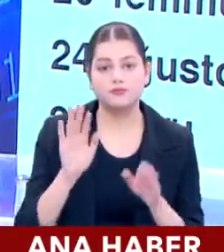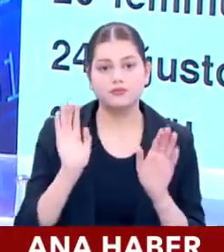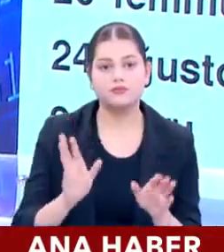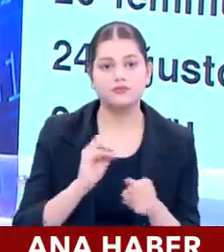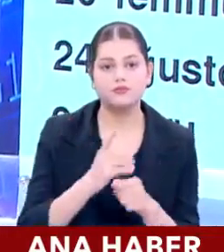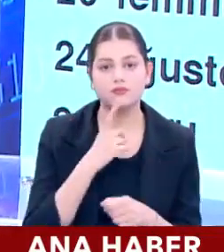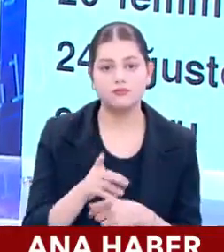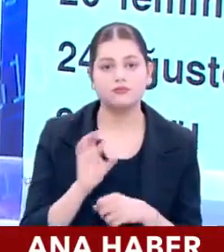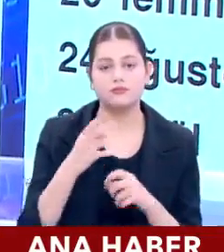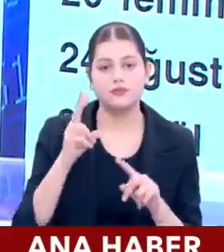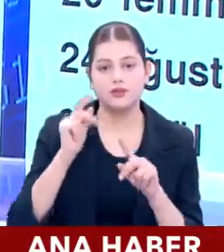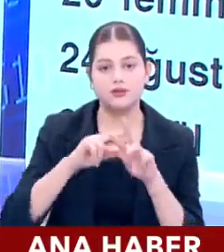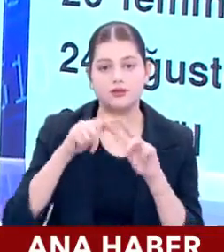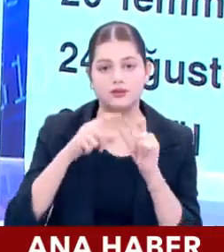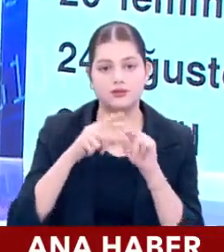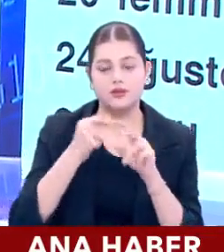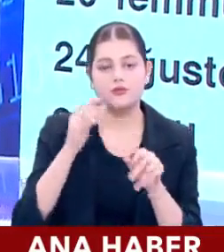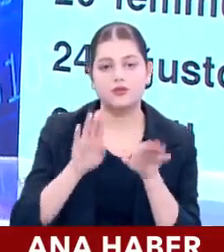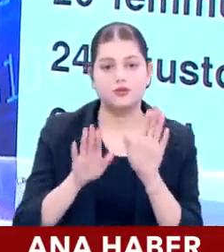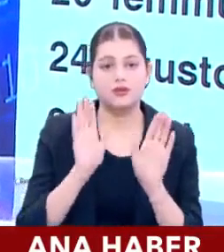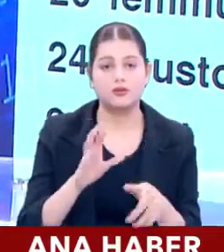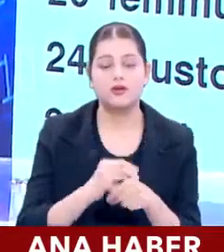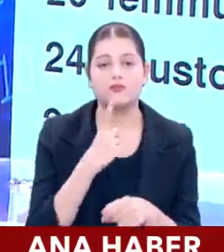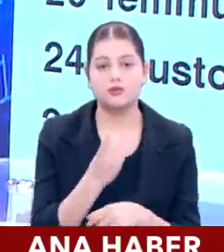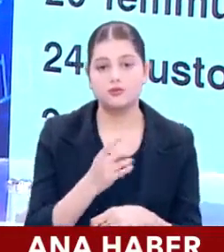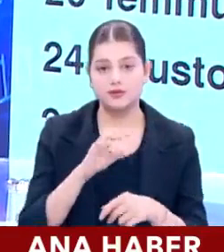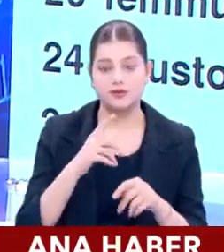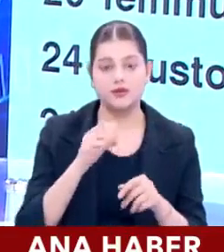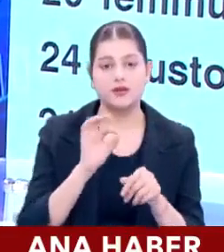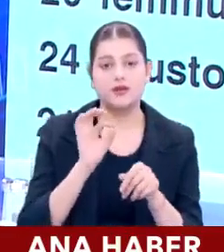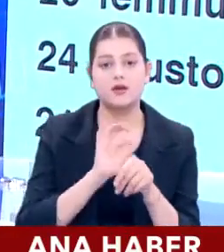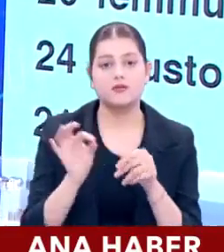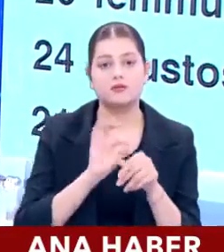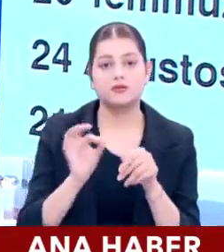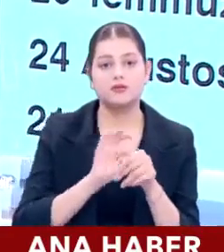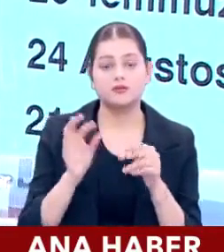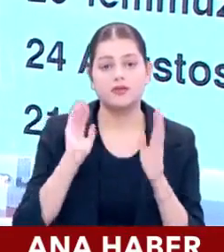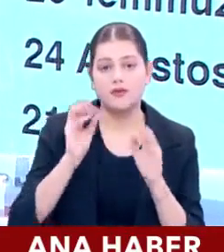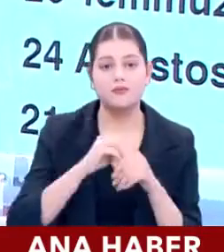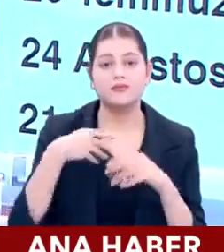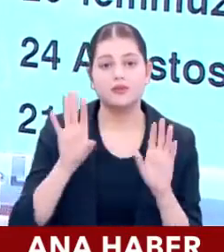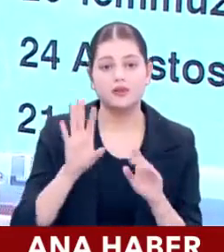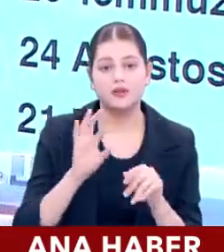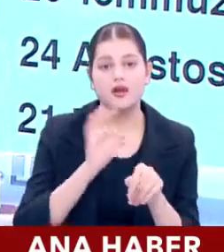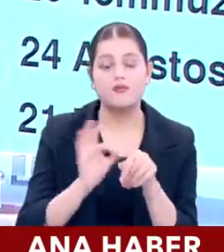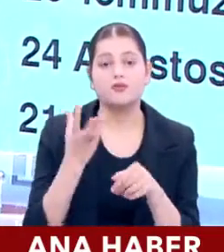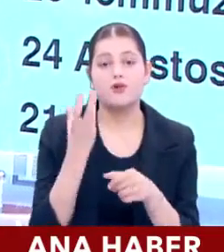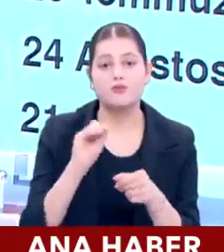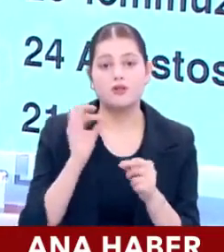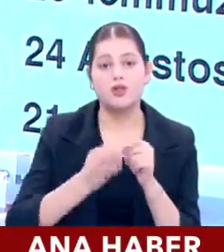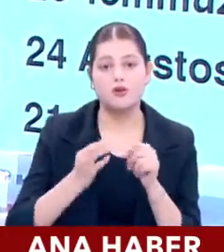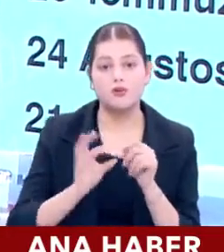seviyede dengelenecek biz buna iktisatta fiyat istikrarı diyoruz Yani isteklülasyon değil defilasyon yani Enflasyonun olmayan